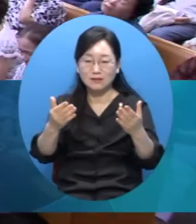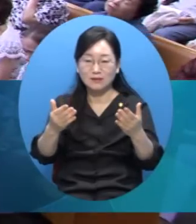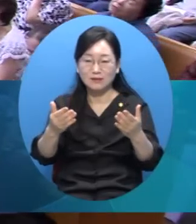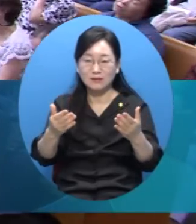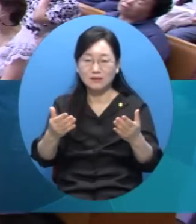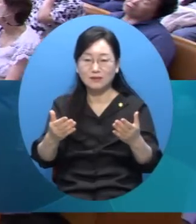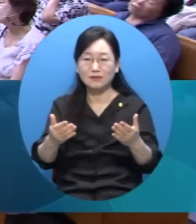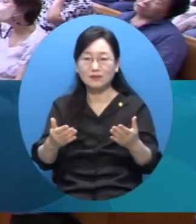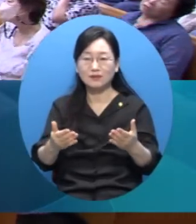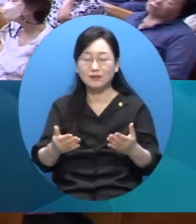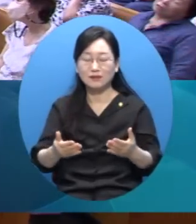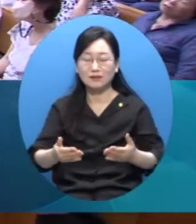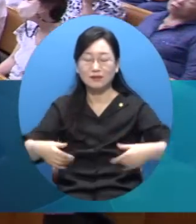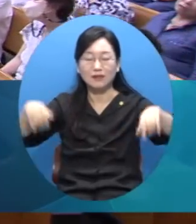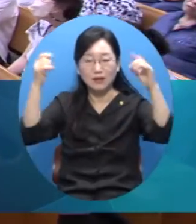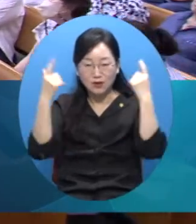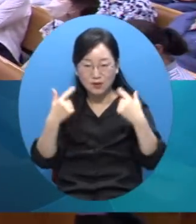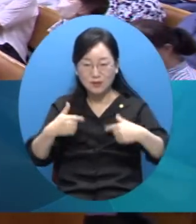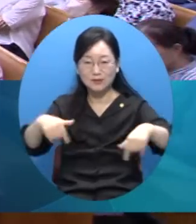생각하시네.